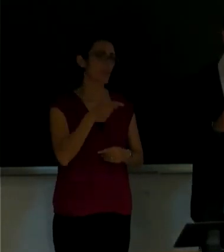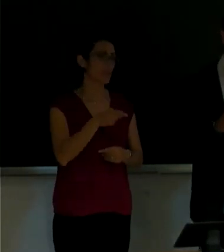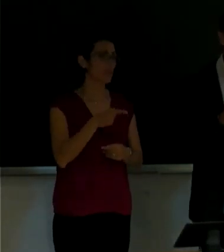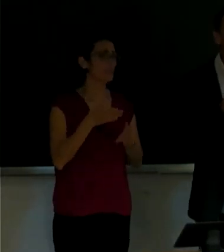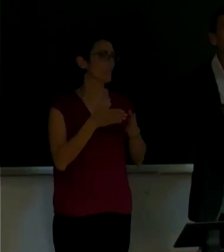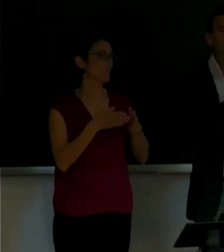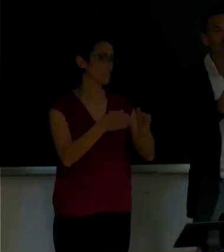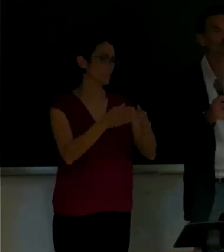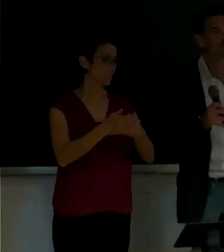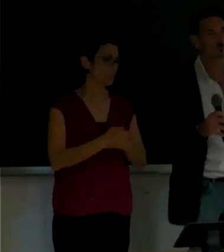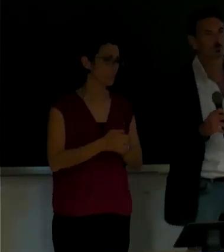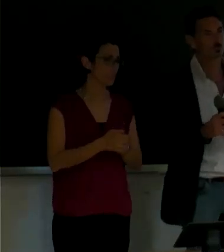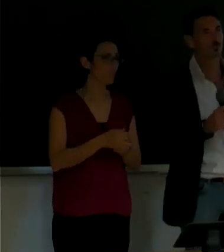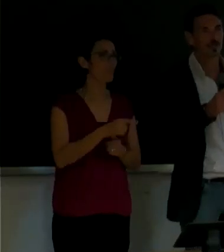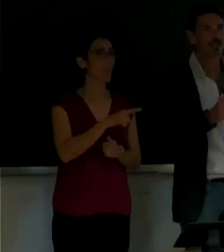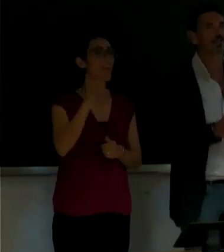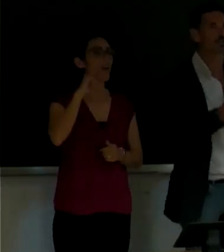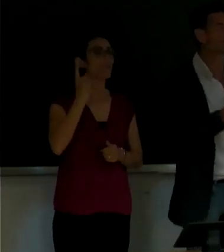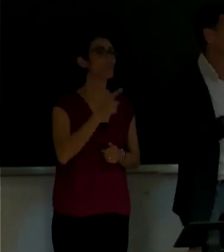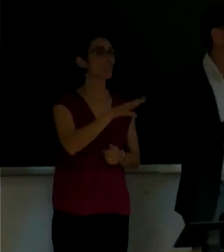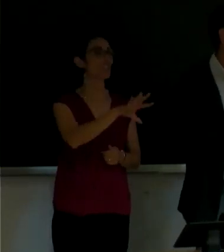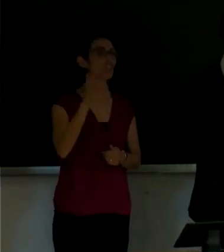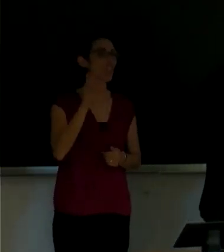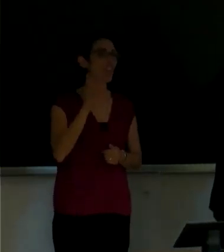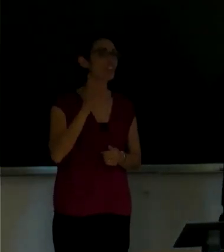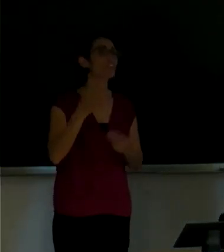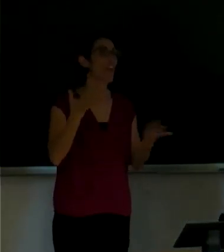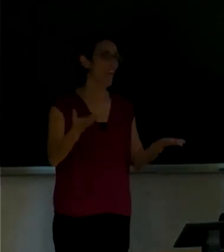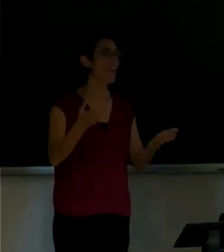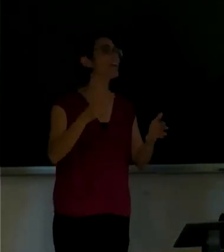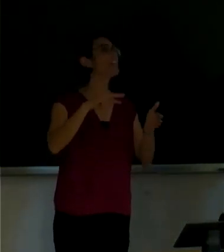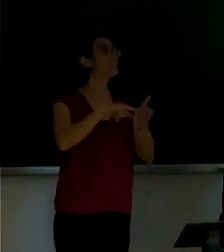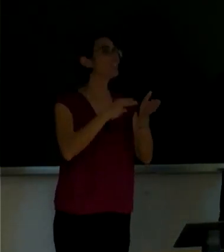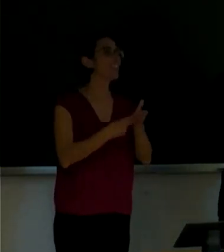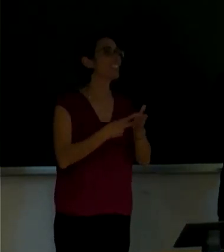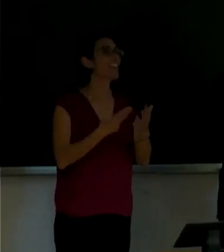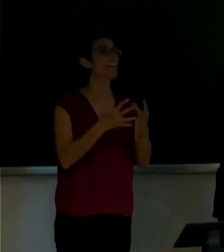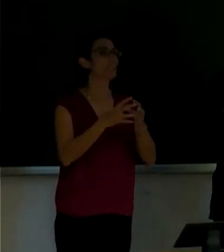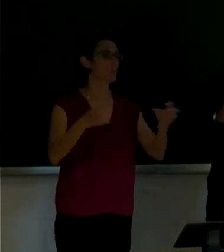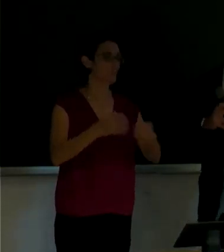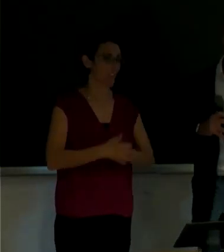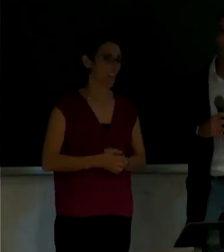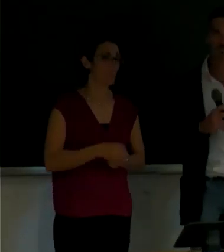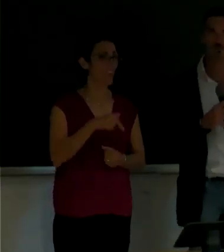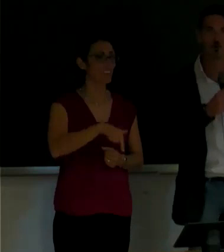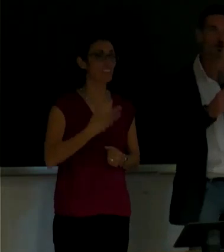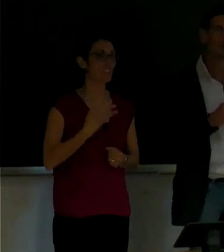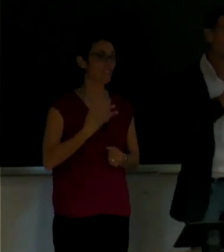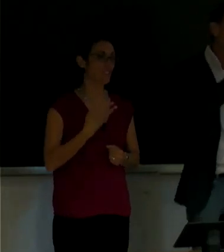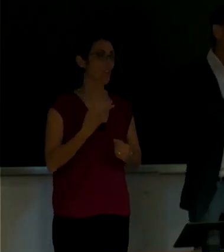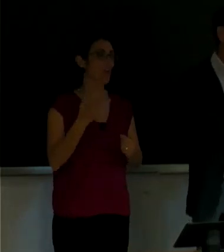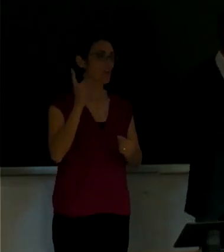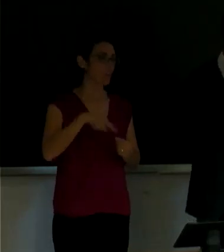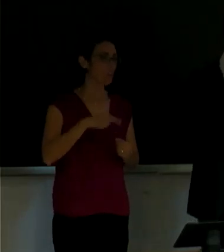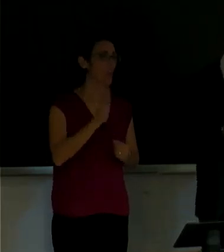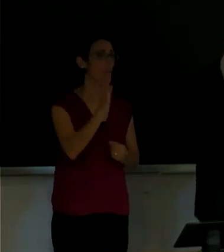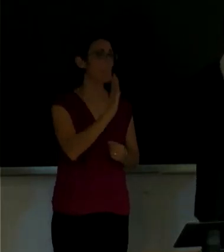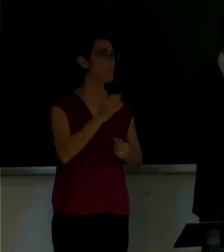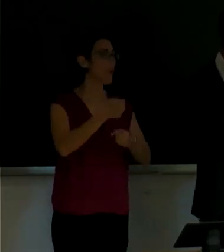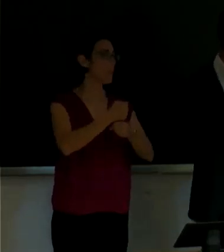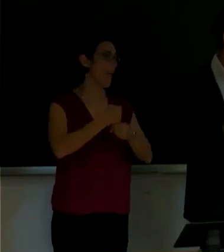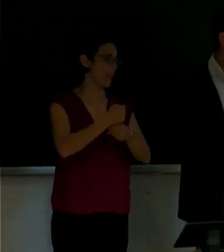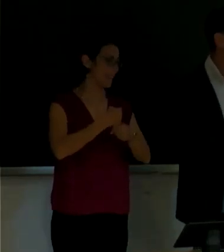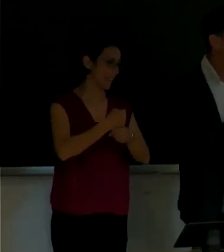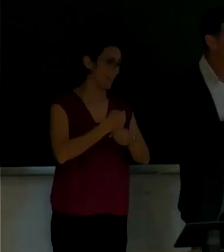questo tipo di indirizzo. La migliore scelta che voi possiate fare è l'ingegneria industriale. Poi da quest'anno ci abbiamo anche la biomedica, quindi siamo oltre